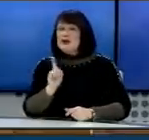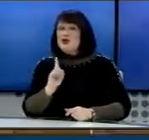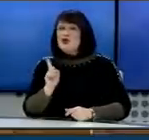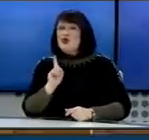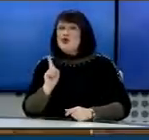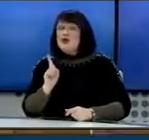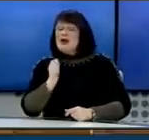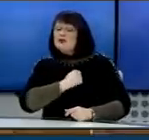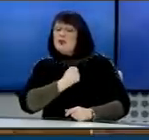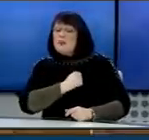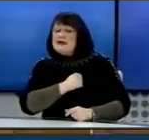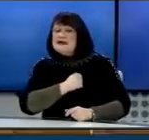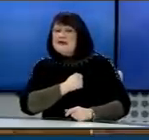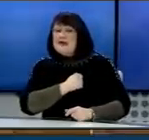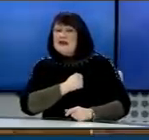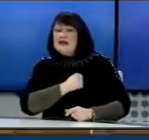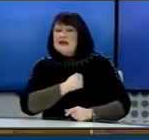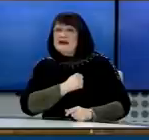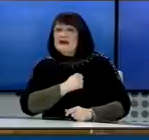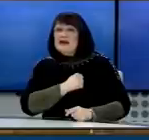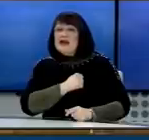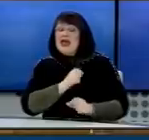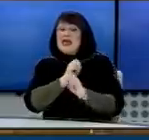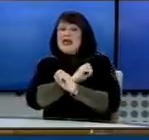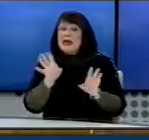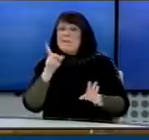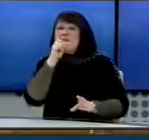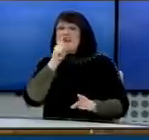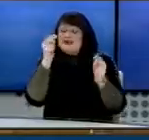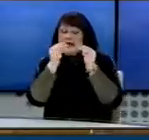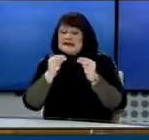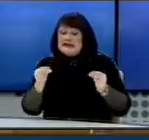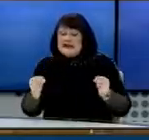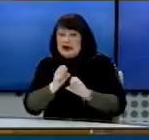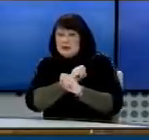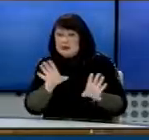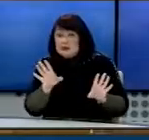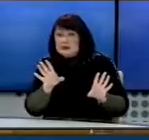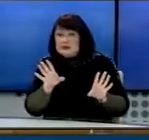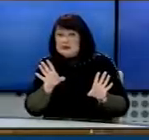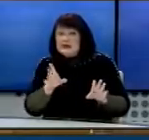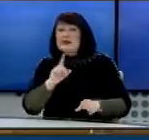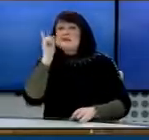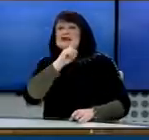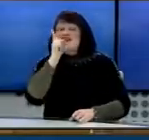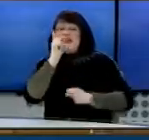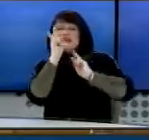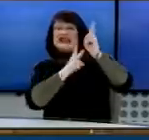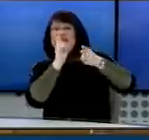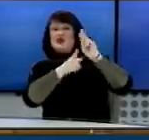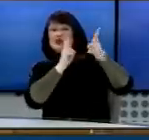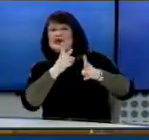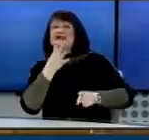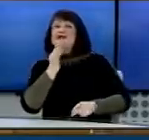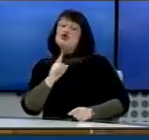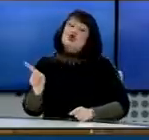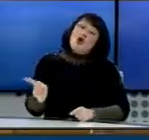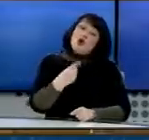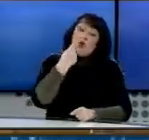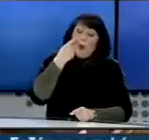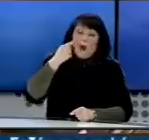Όχι για την άποψή τους, αλλά γιατί δημοσίευσαν ψεύτικα στοιχεία για να στήσουν ψεύτικες κατηγορίες. Γι' αυτό καλούνται